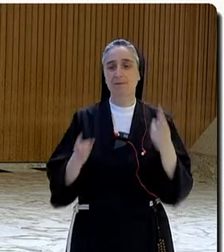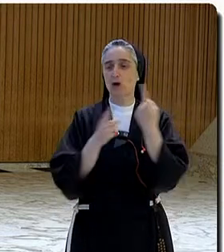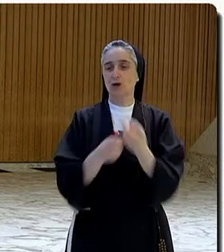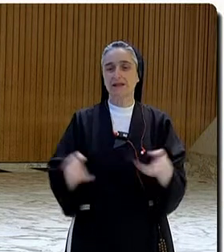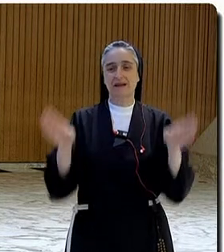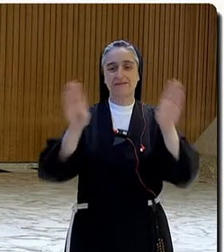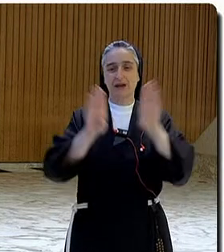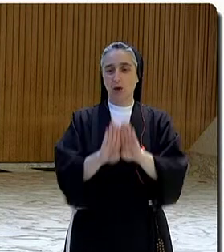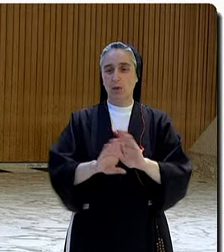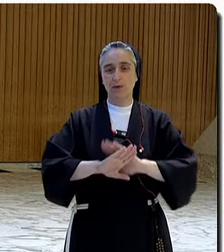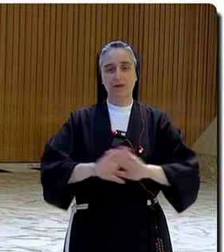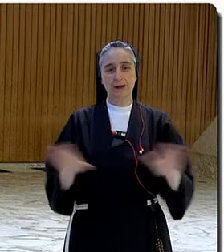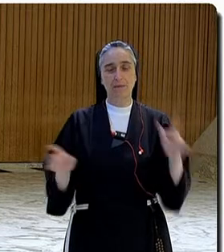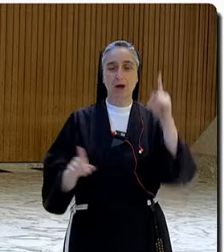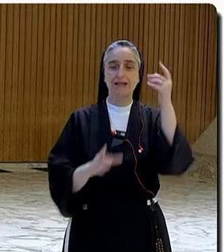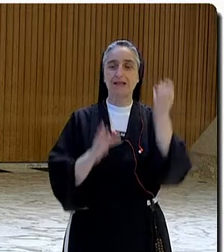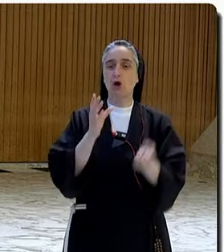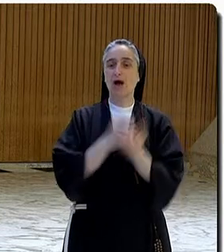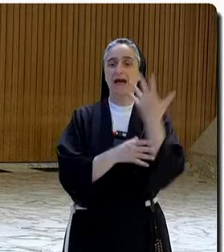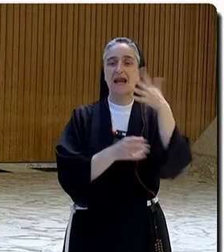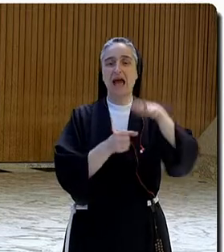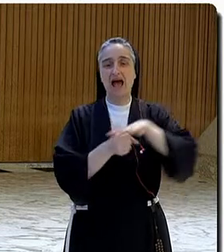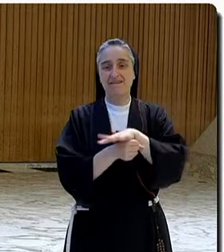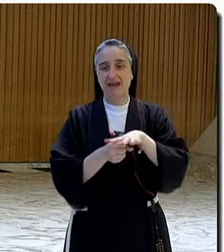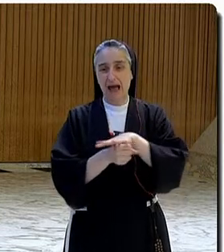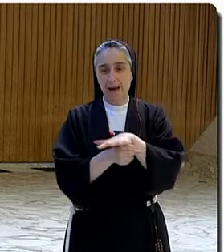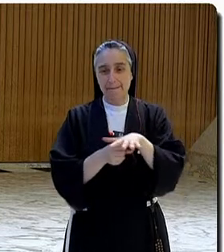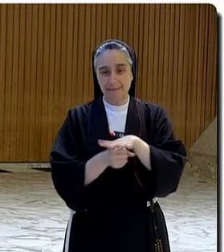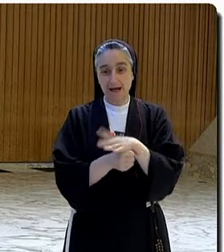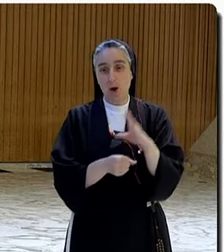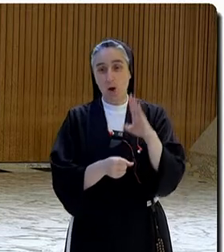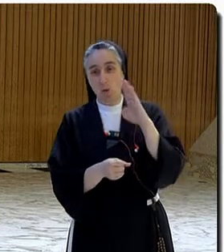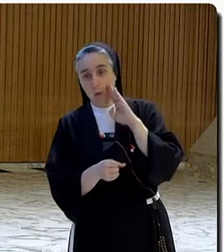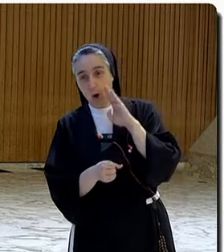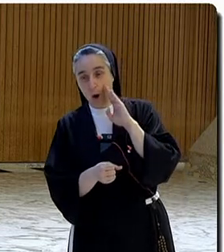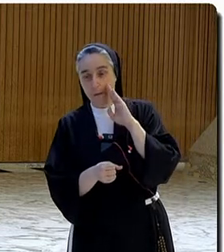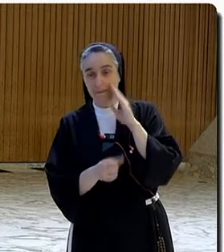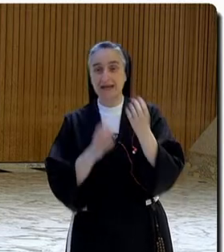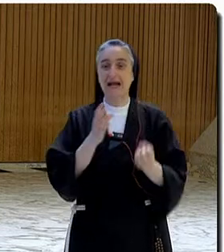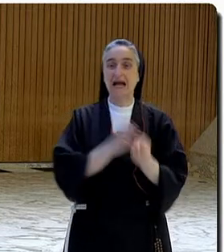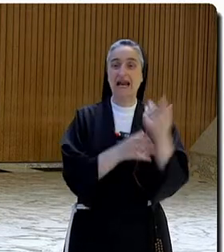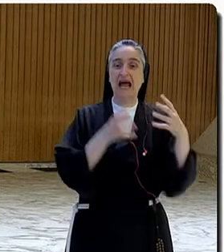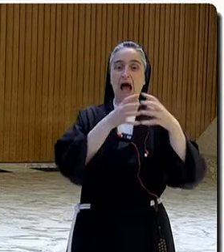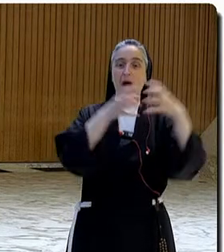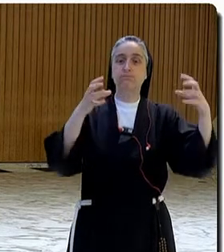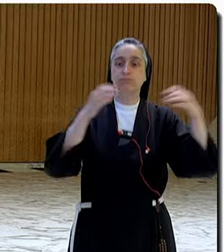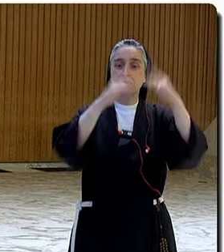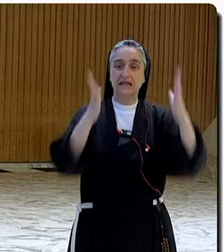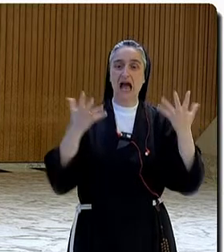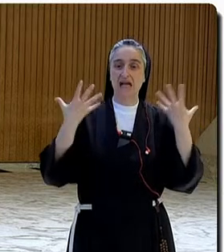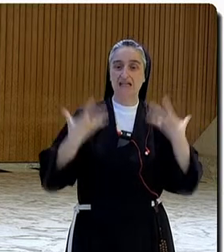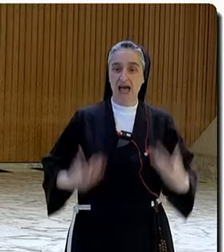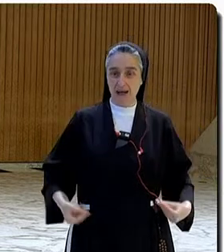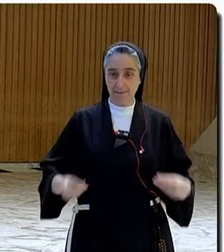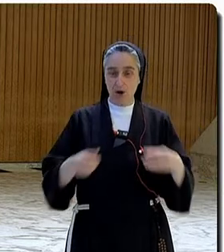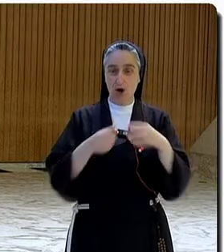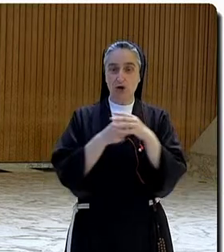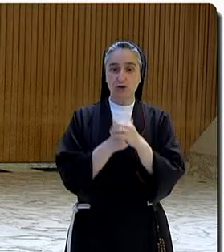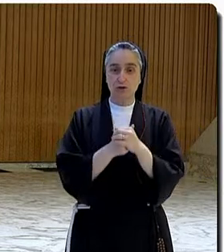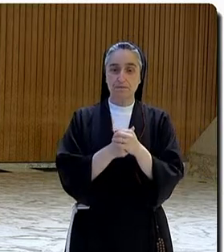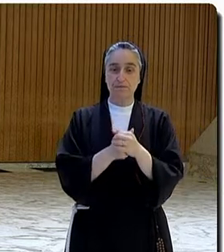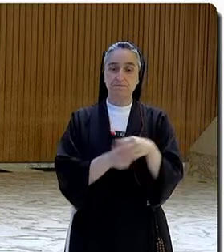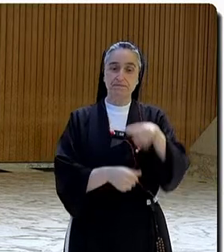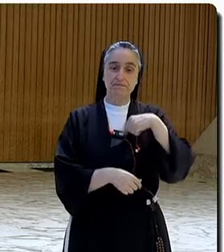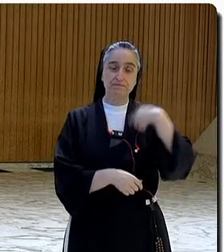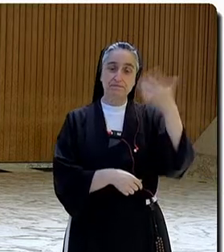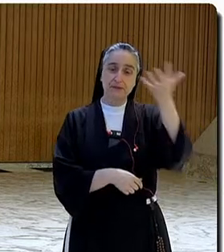vecchi. Dio ha creato la famiglia, gli uomini hanno inventato le case di riposo. Sogniamo che